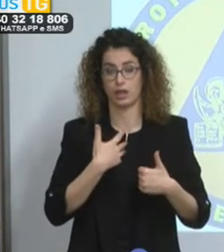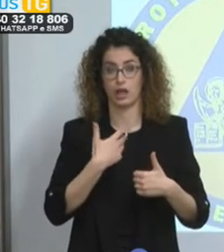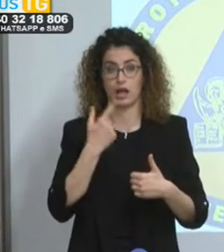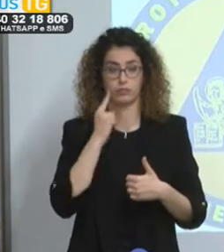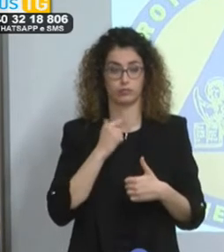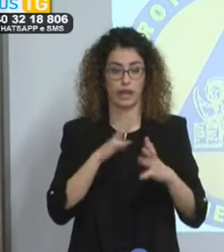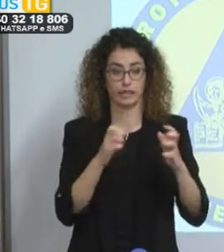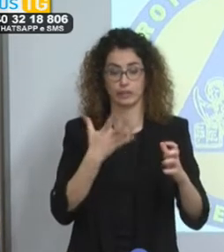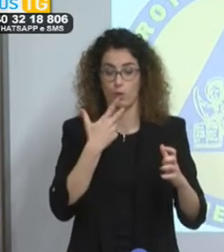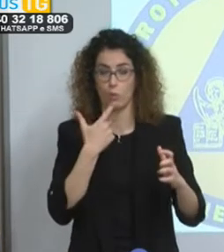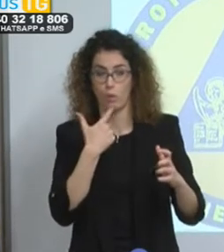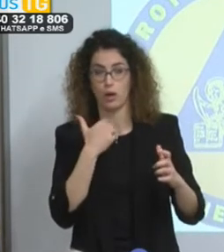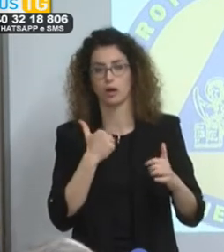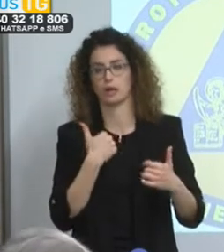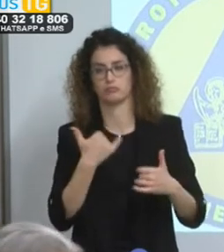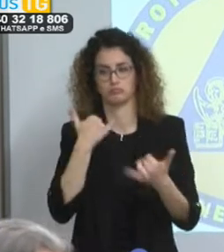interessate.